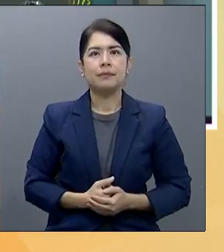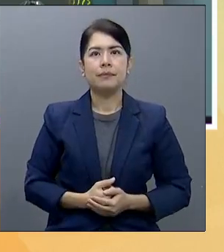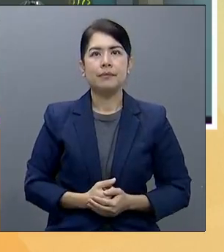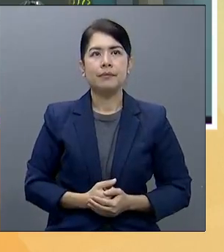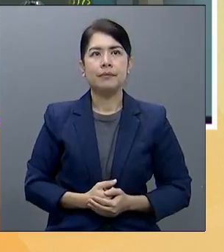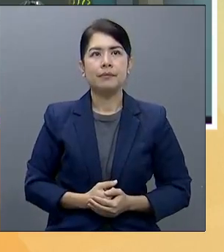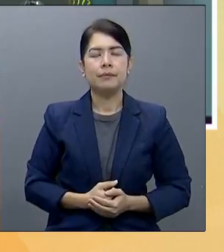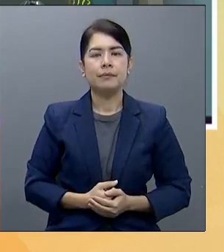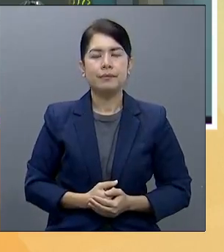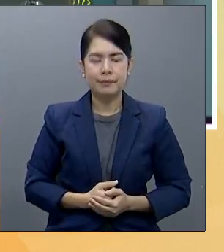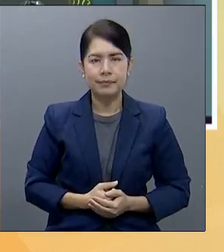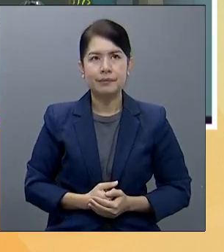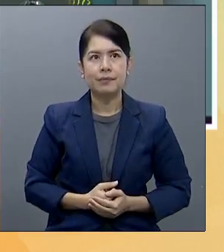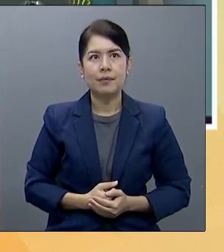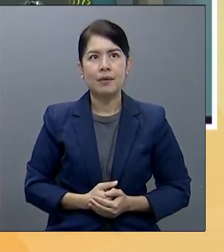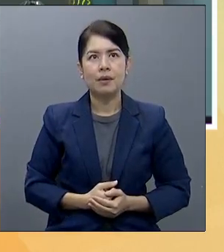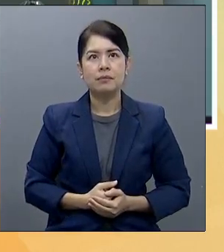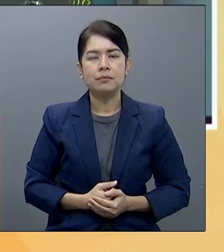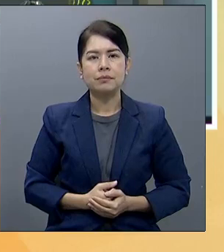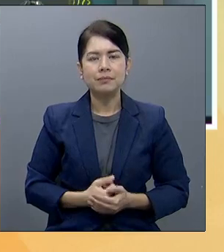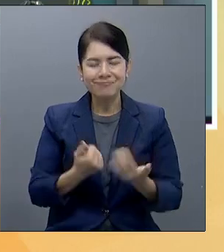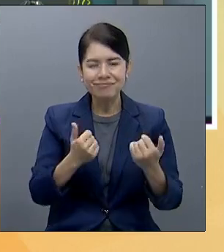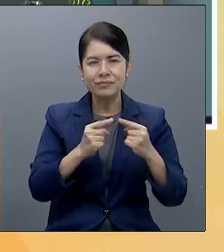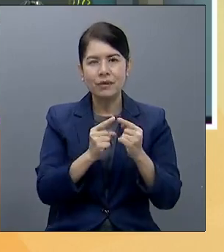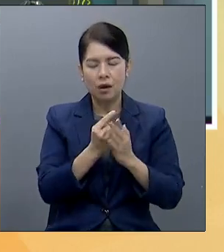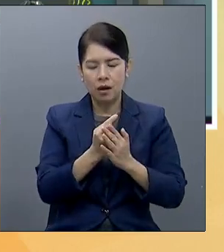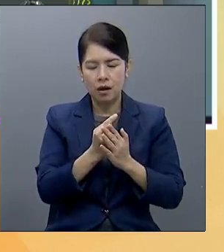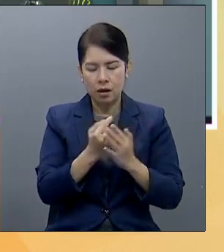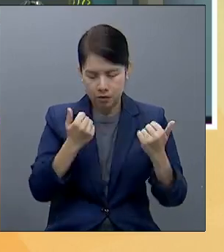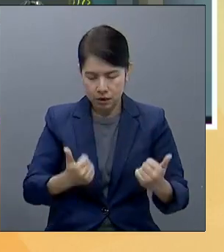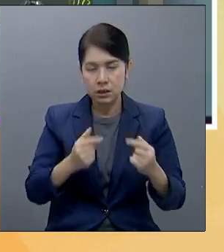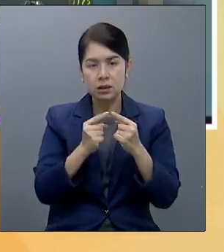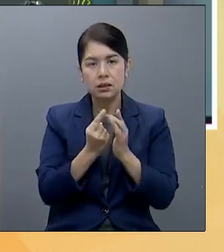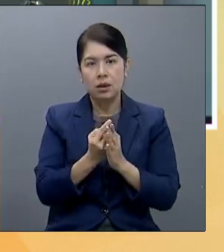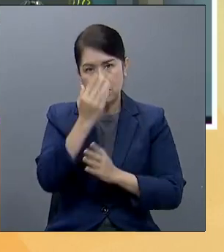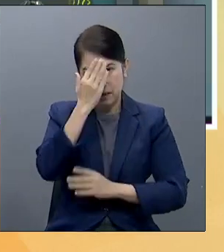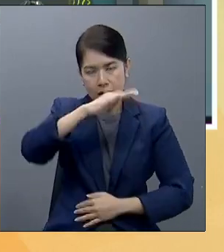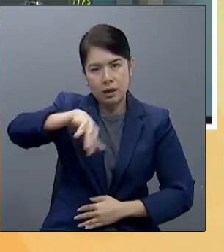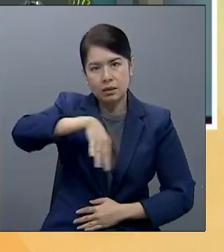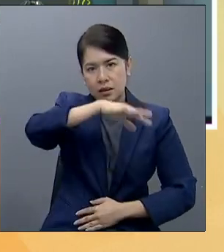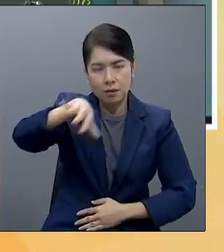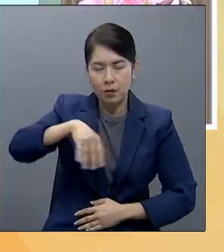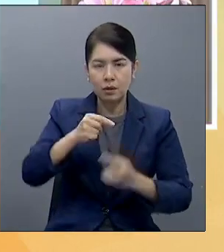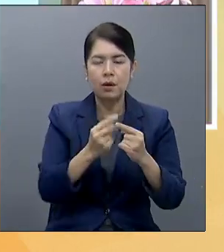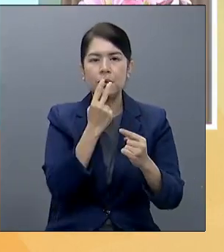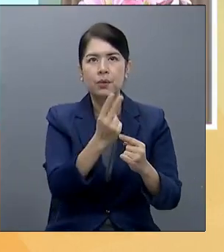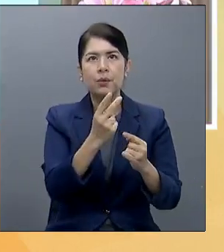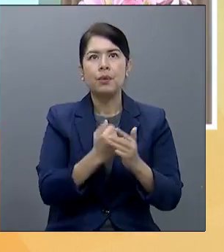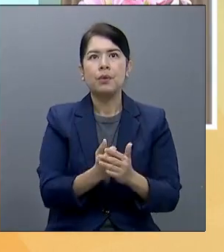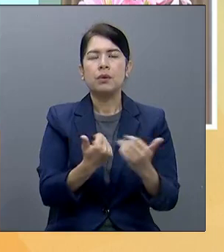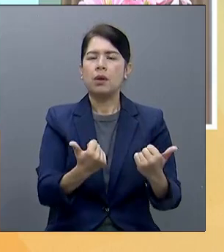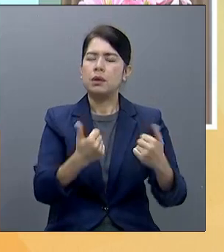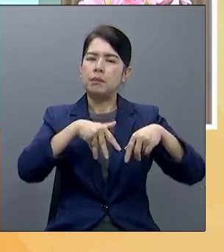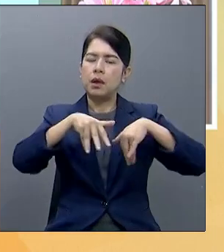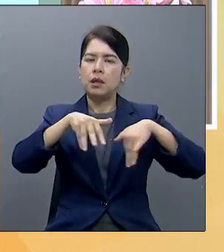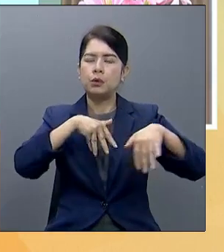สวัสดีครับสวัสดีคุณต๊อบแล้วก็คุณยุ้ยแล้วก็สวัสดีทุกท่านทางรายการวันใหม่วันอาทิตย์ด้วยนะครับ ครับคุณผู้ชมครับหลายๆคนเนี่ยสงสัย